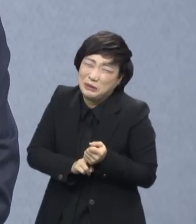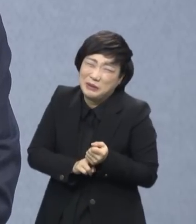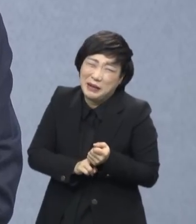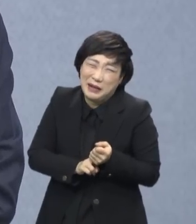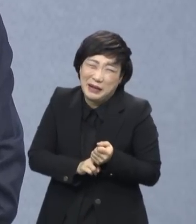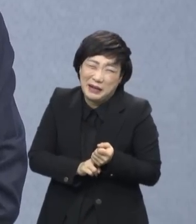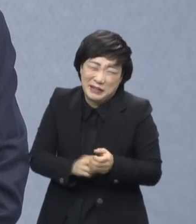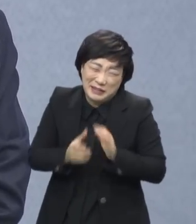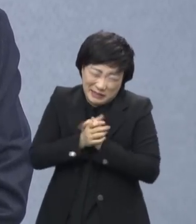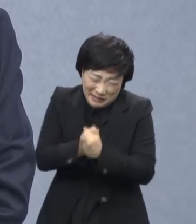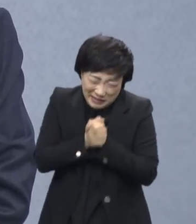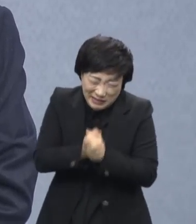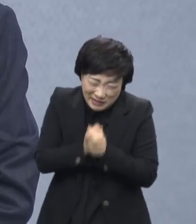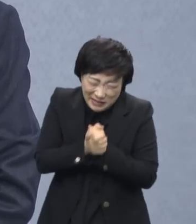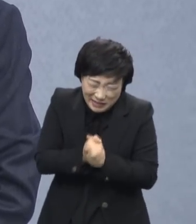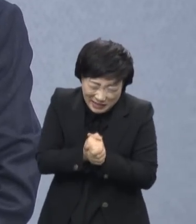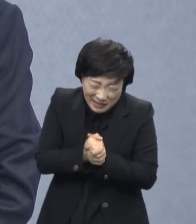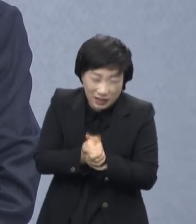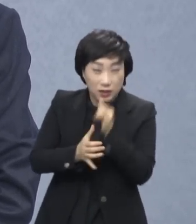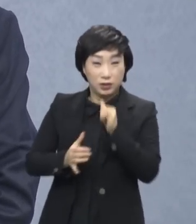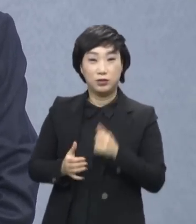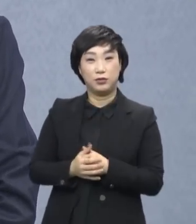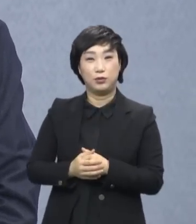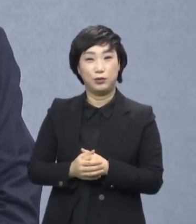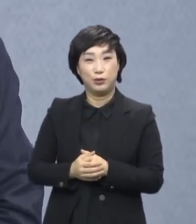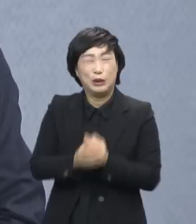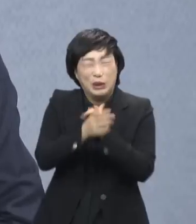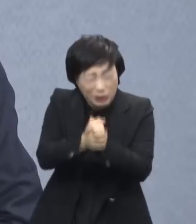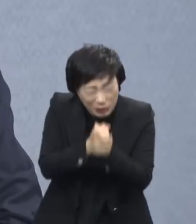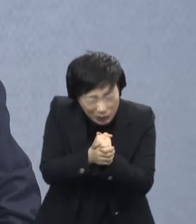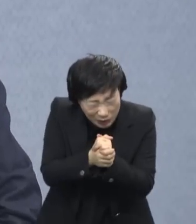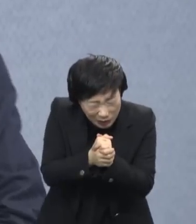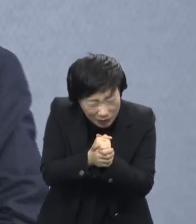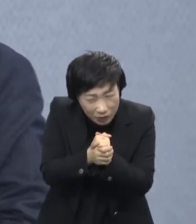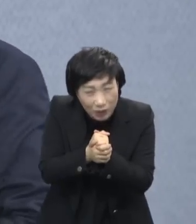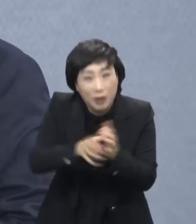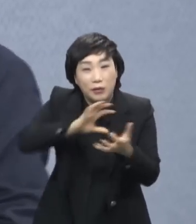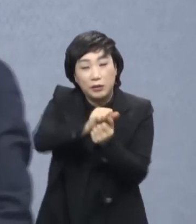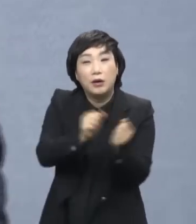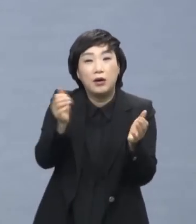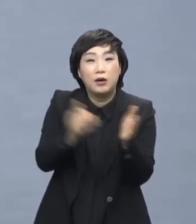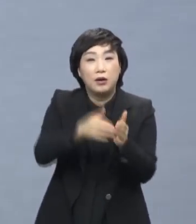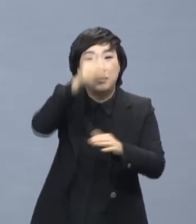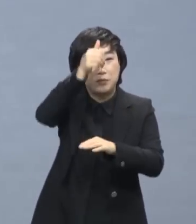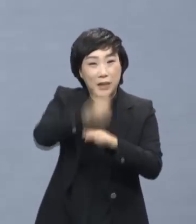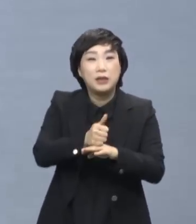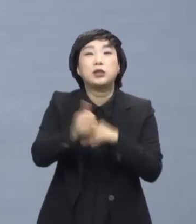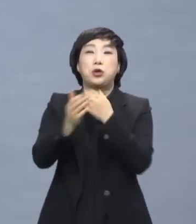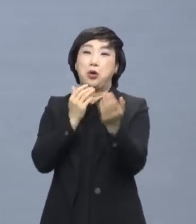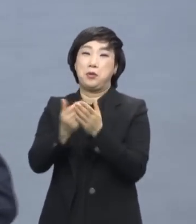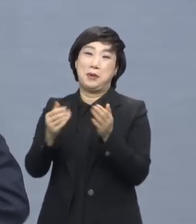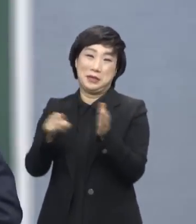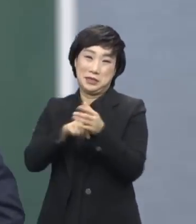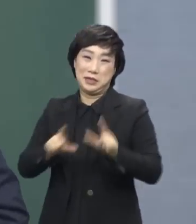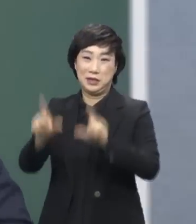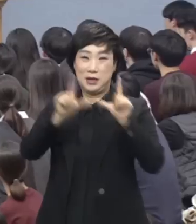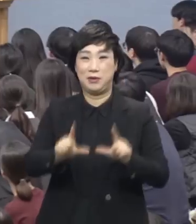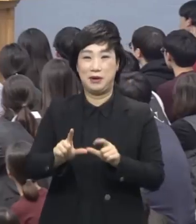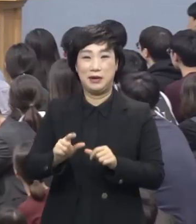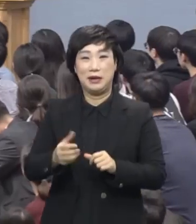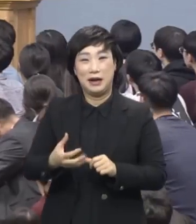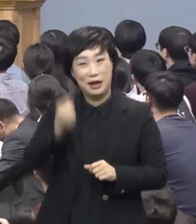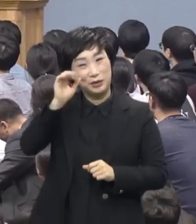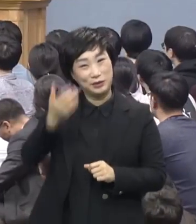참 기도에 힘썼다. 기도에 힘쓰니까 드디어 경험적인 정적인 신앙생활이 된다 이